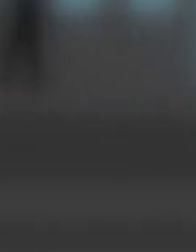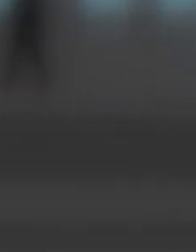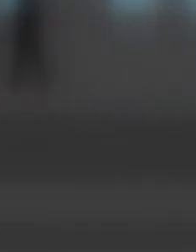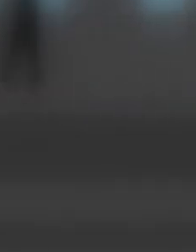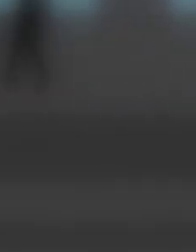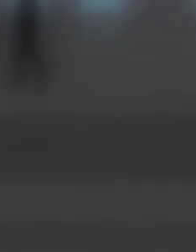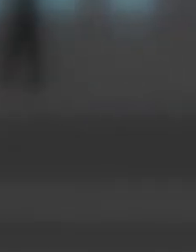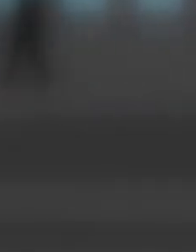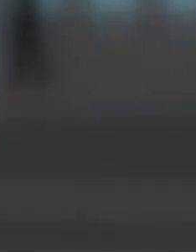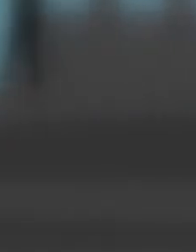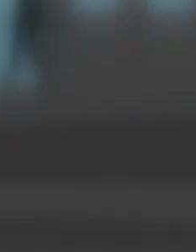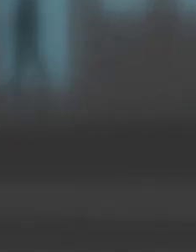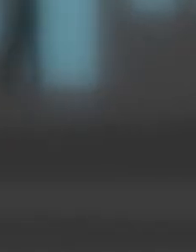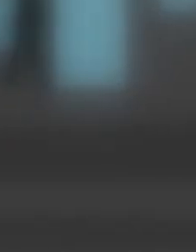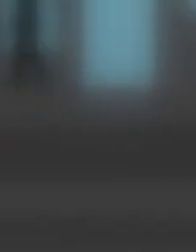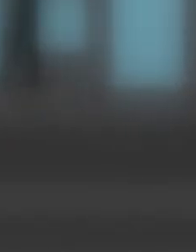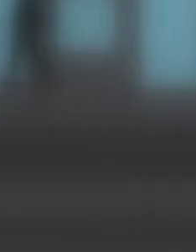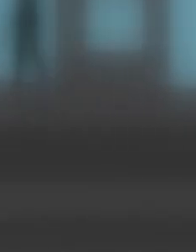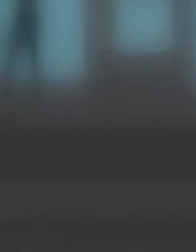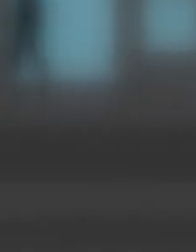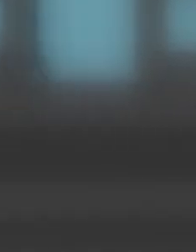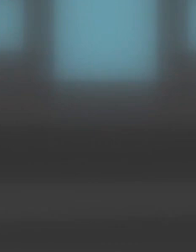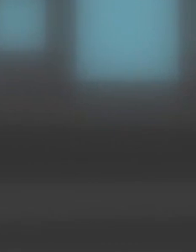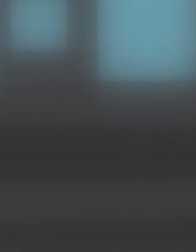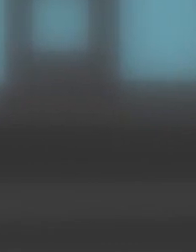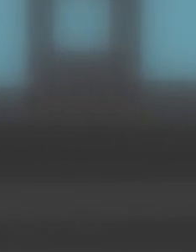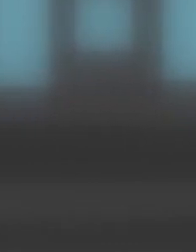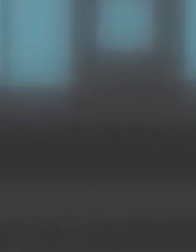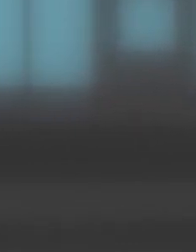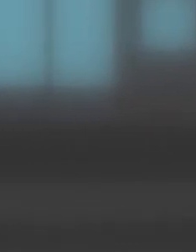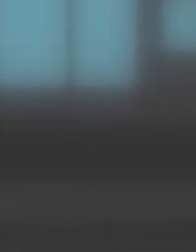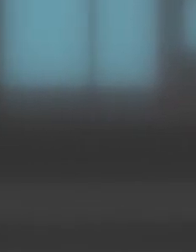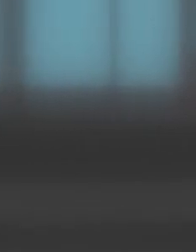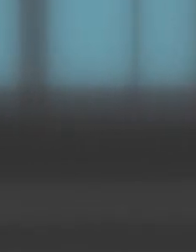I can do anything, I can reach any